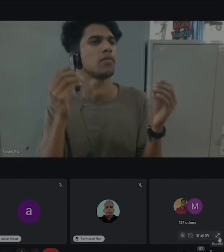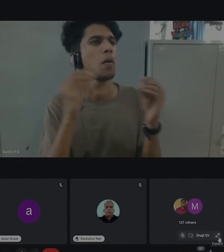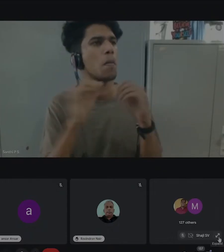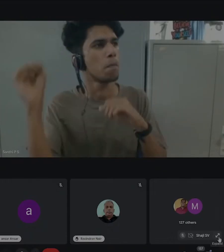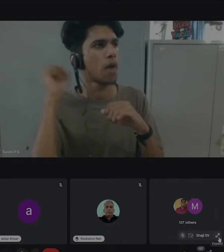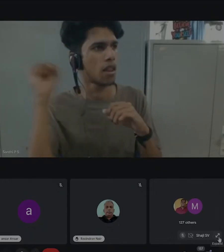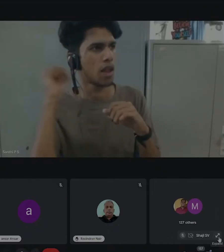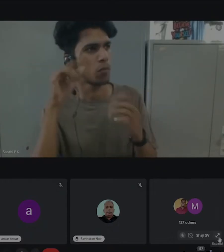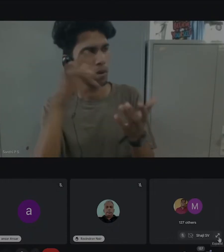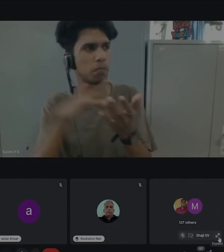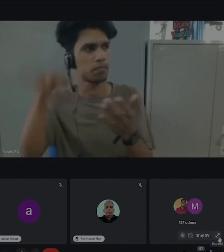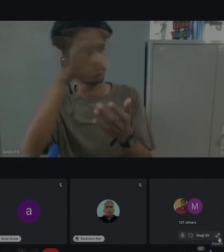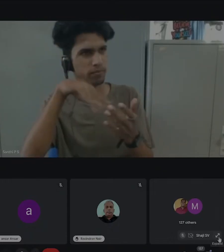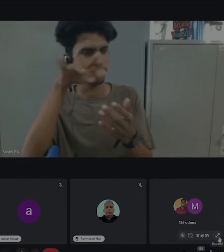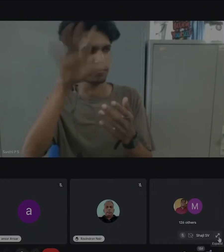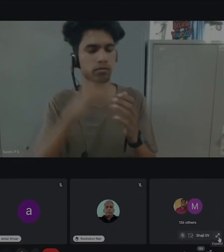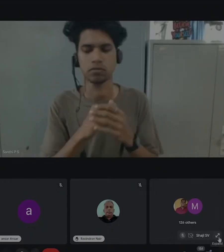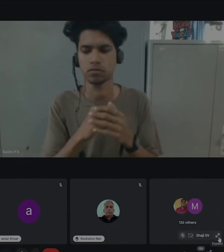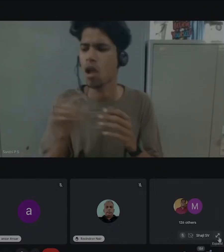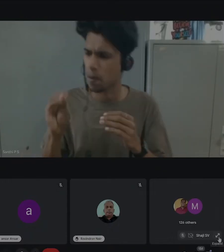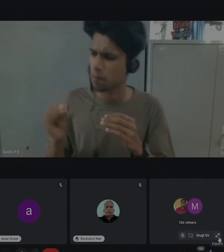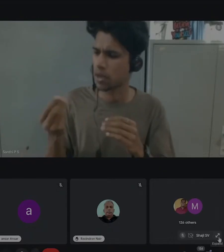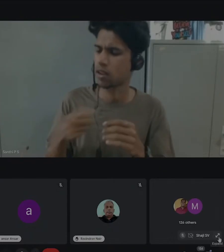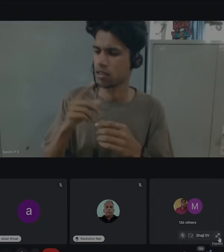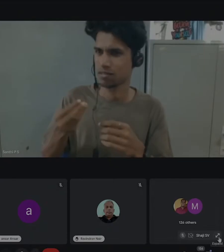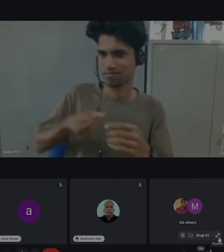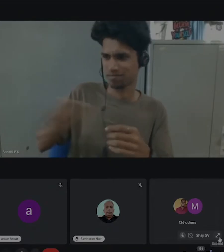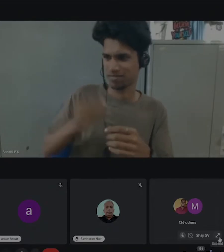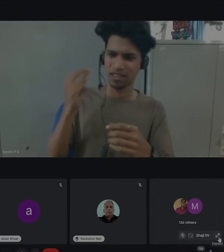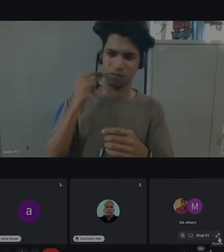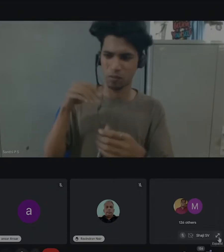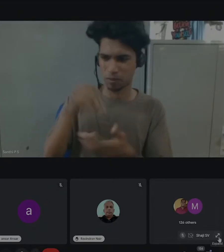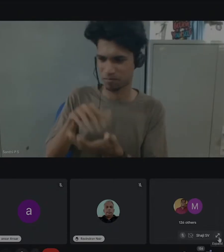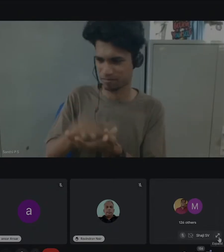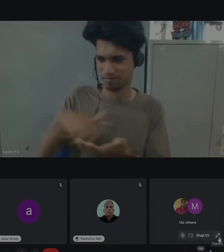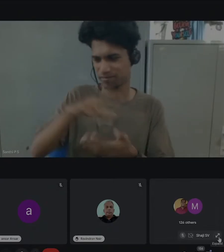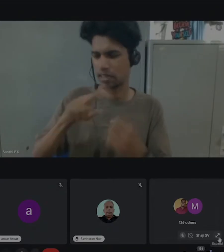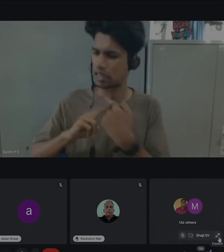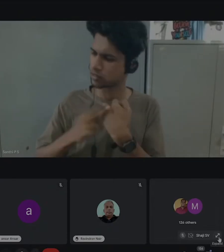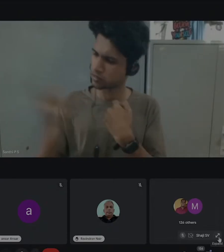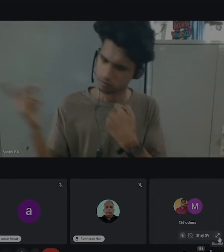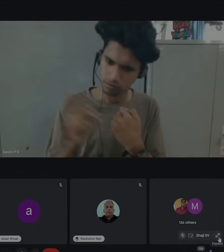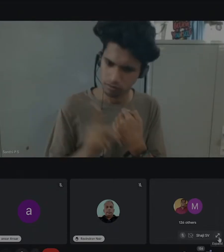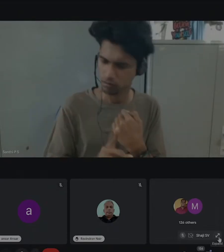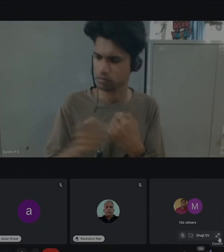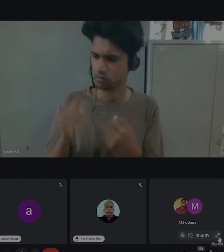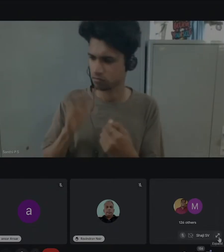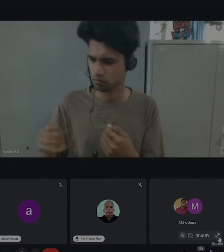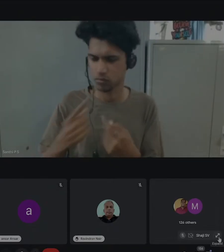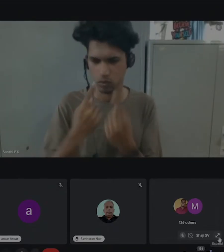നിങ്ങള് തൊട്ടടുത്തുള്ളതോ അല്ലെങ്കിൽ നിഷിലോ വന്ന്, എന്തായാലും ട്രിവാൻഡ്രം തന്നെയാണല്ലോ, നിഷിലോ വന്ന് കുഞ്ഞിനെ കാണിച്ച് വിശദമായി